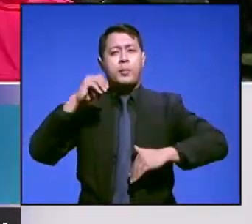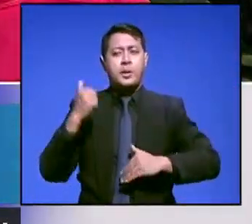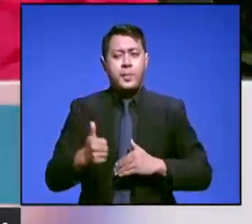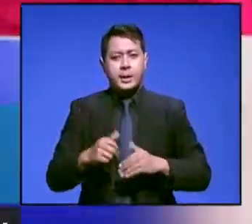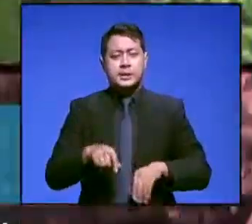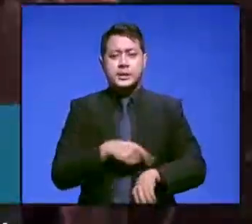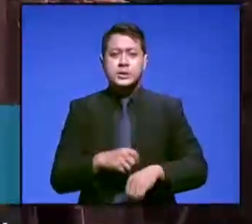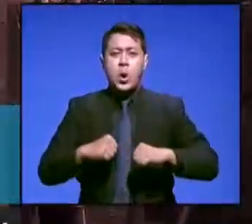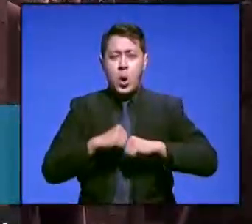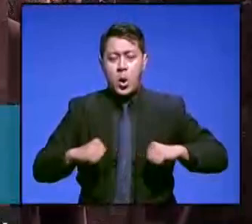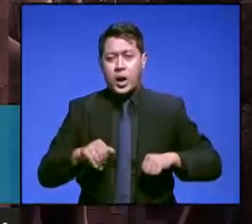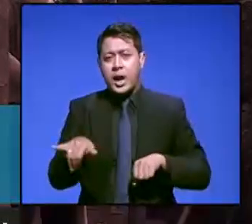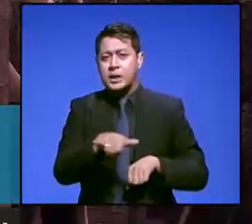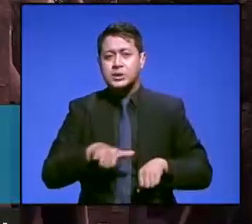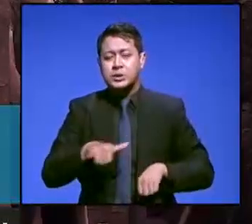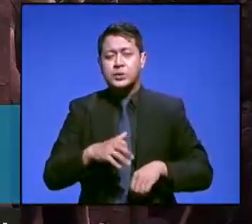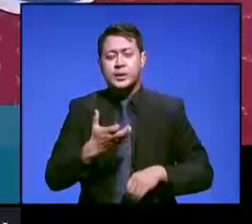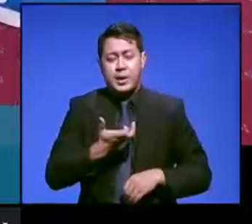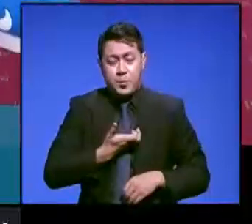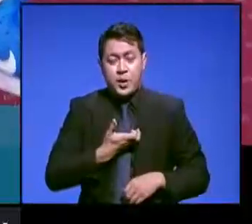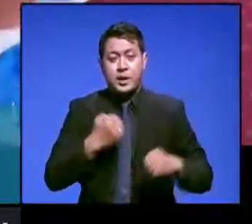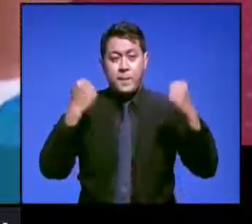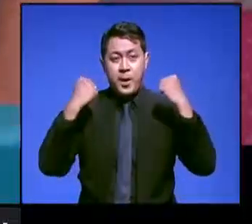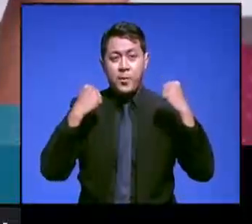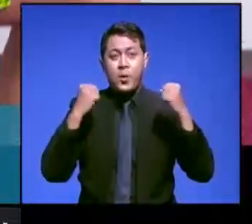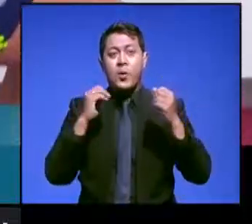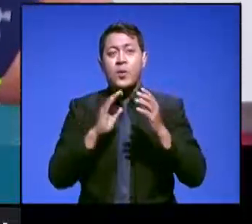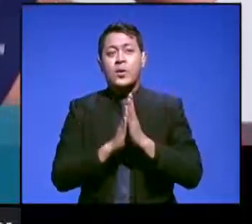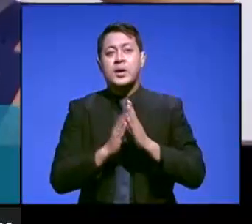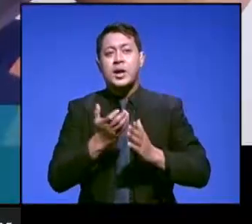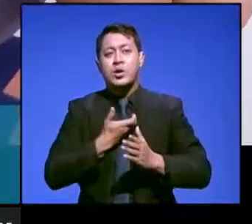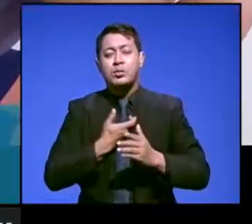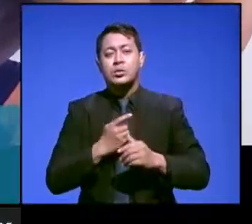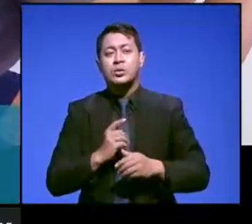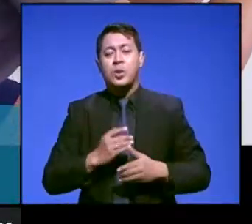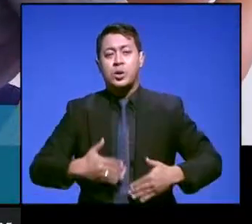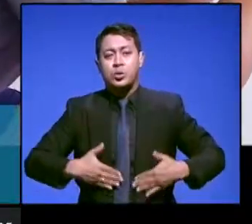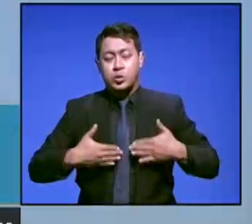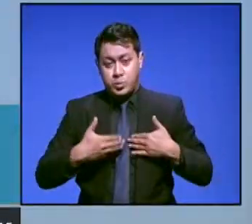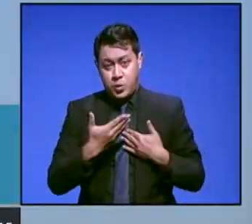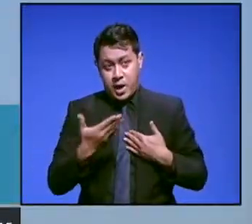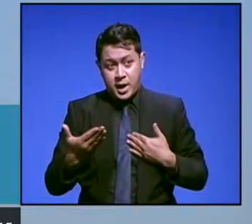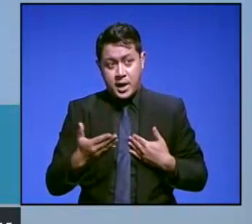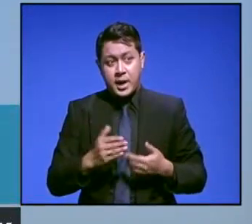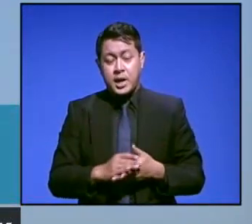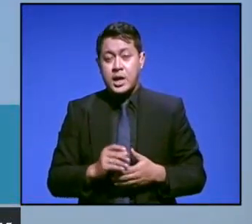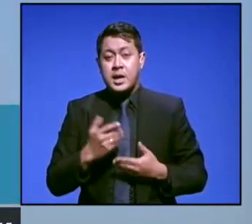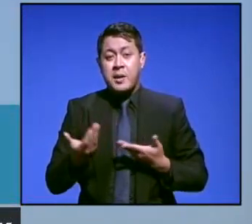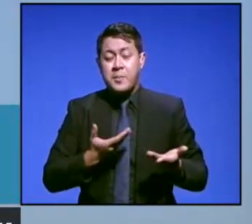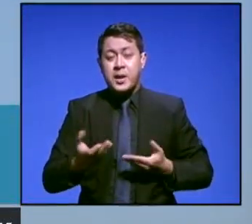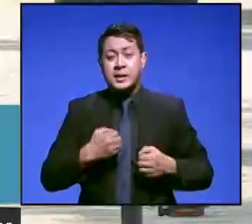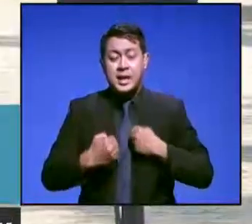Jenis olahraga yang dipilih sesuaikan dengan minat, kemampuan, dan juga kebutuhan tubuh Anda. Yang umum